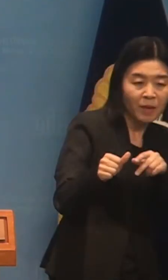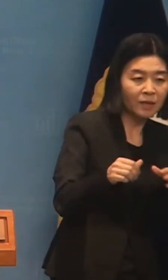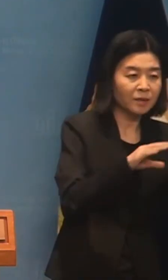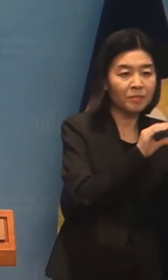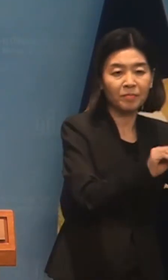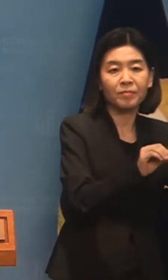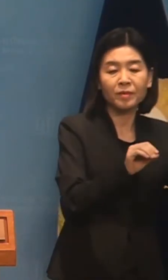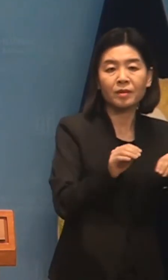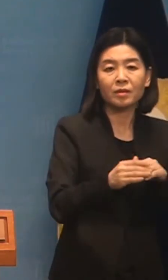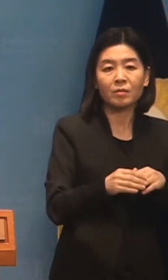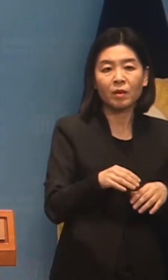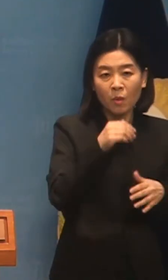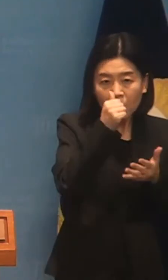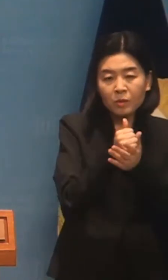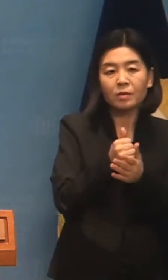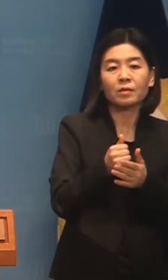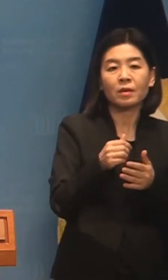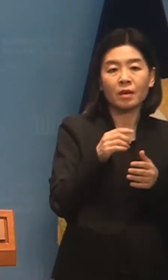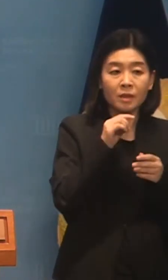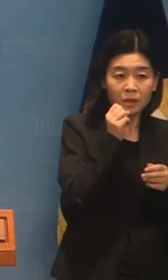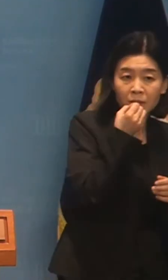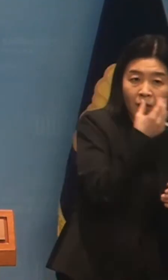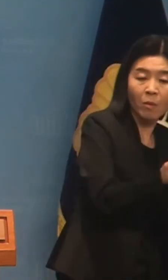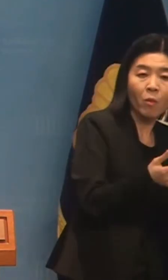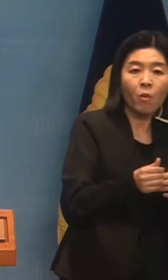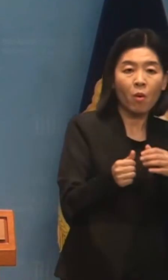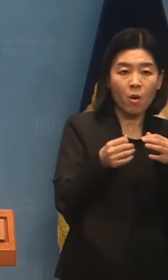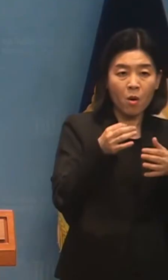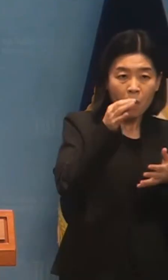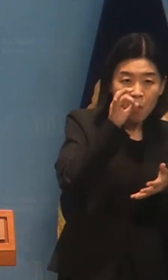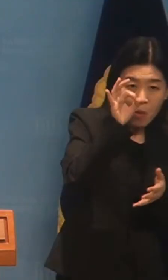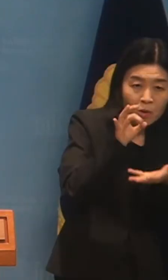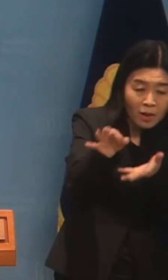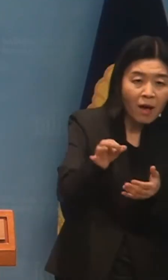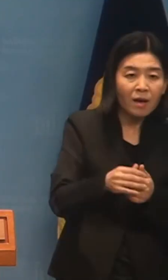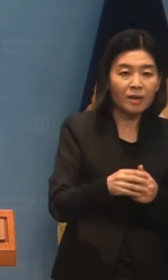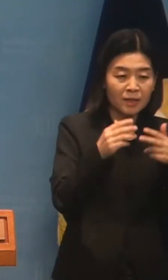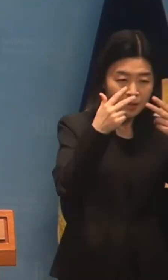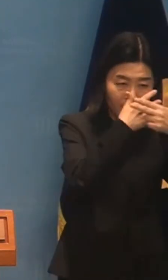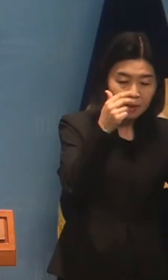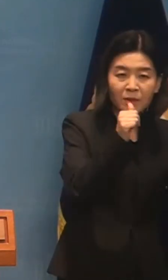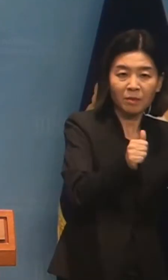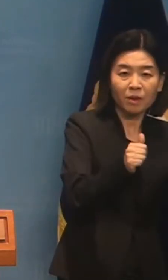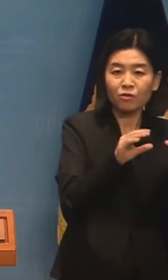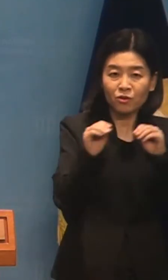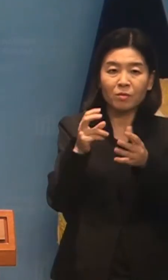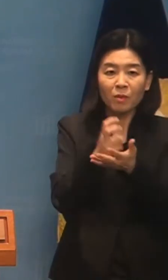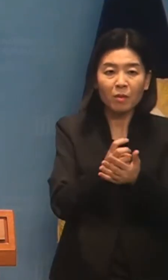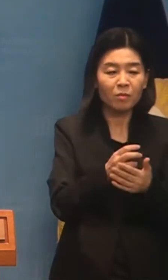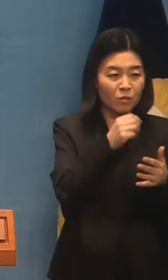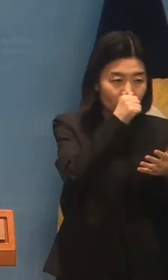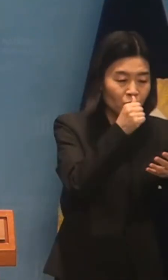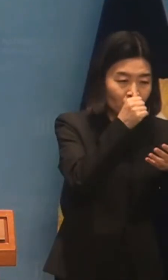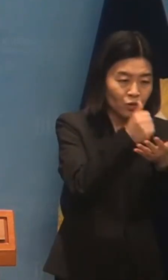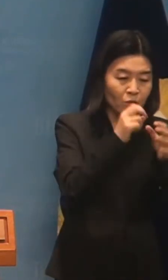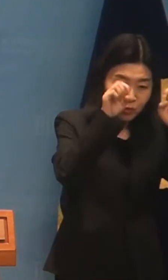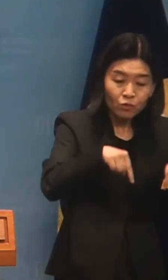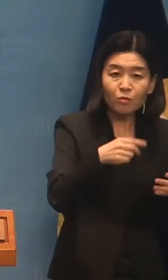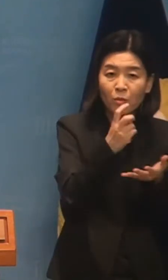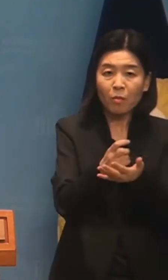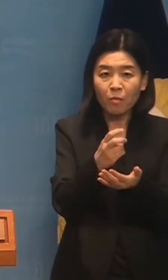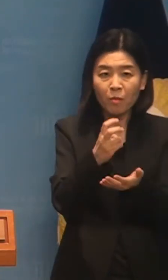포상제, 대법관 30명 증언법, 이재명 재판 중지법, 이재명 무죄법, 대법원장 특검법,